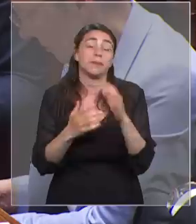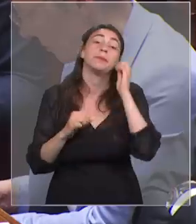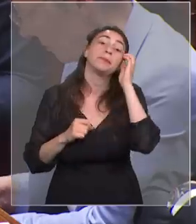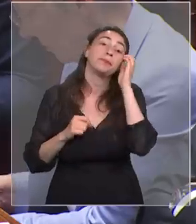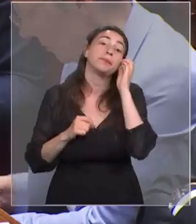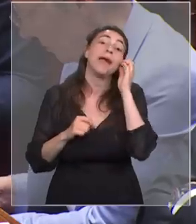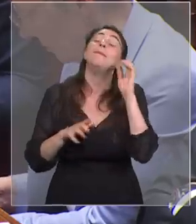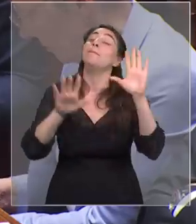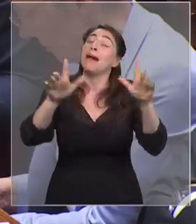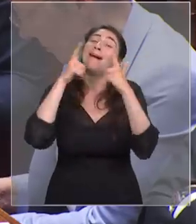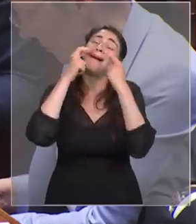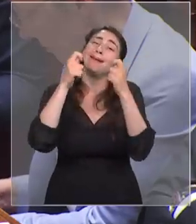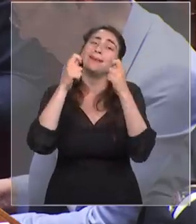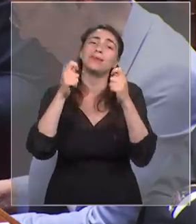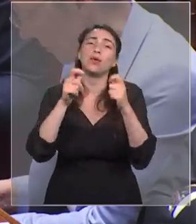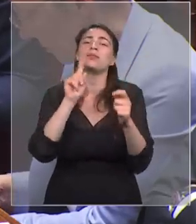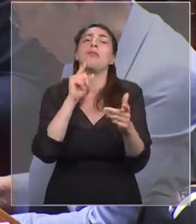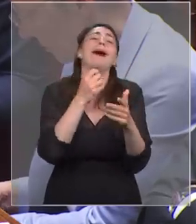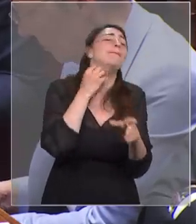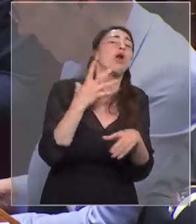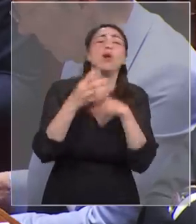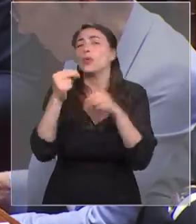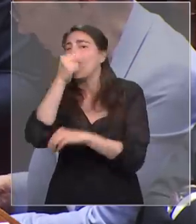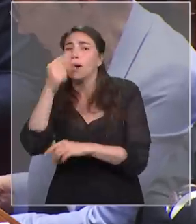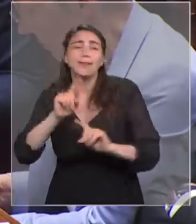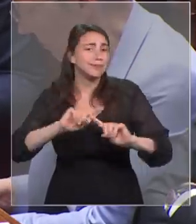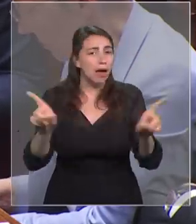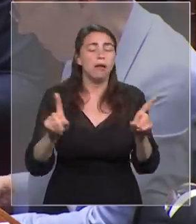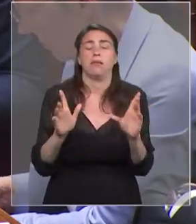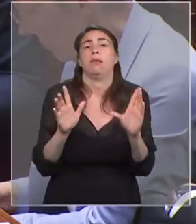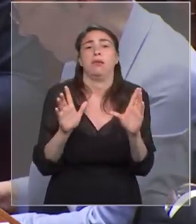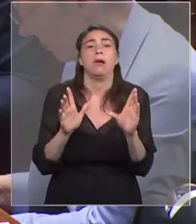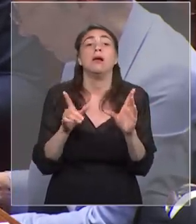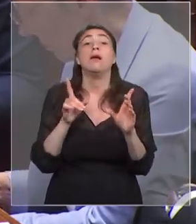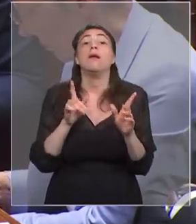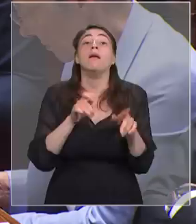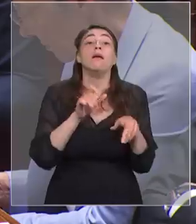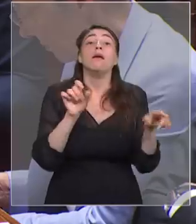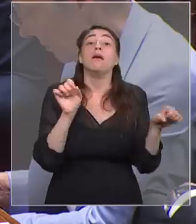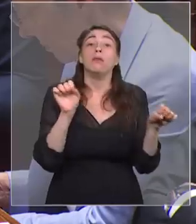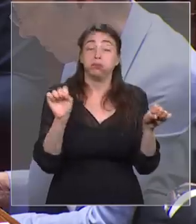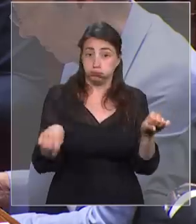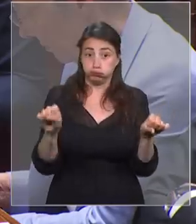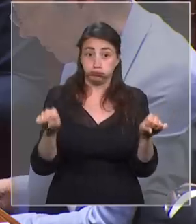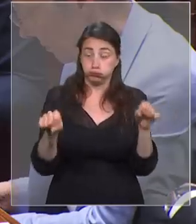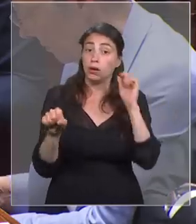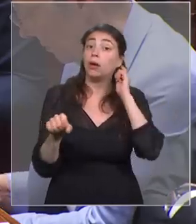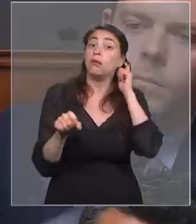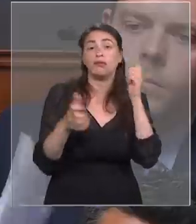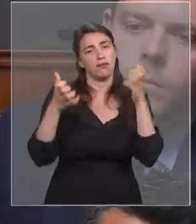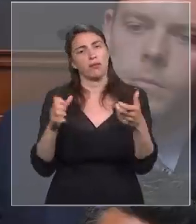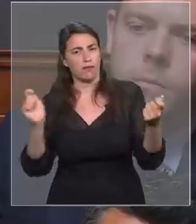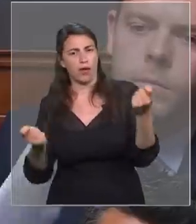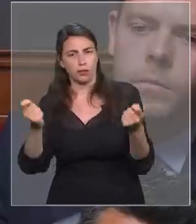être légèrement nuancé, parce qu'on pourrait dire aussi qu'aucun automobiliste n'a envie de prendre une voiture. Je pense que c'est de bon sens, qui serait aussi un danger.